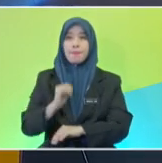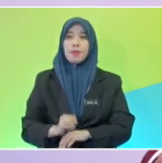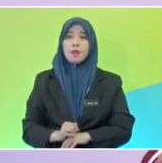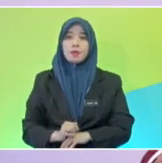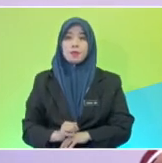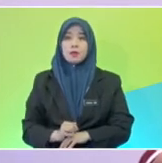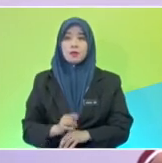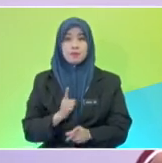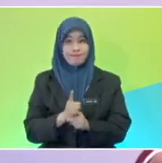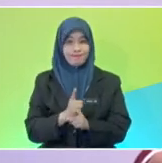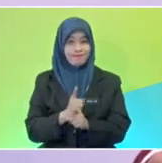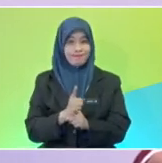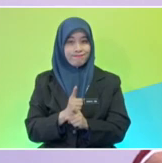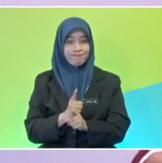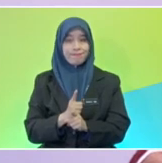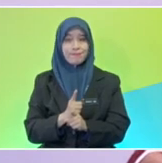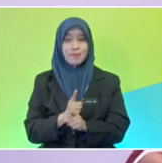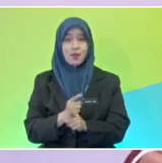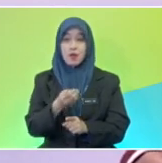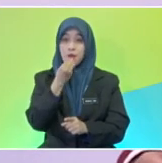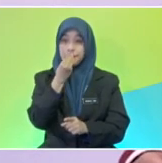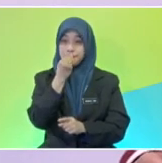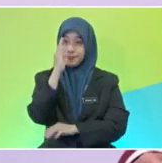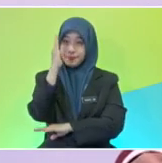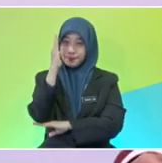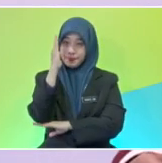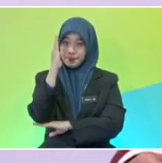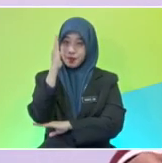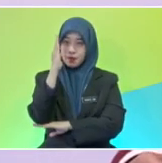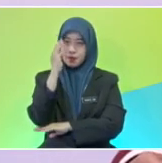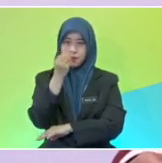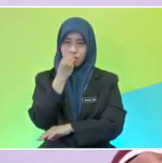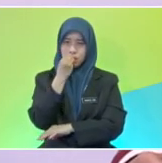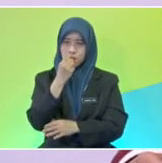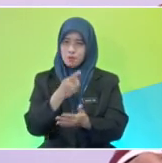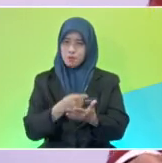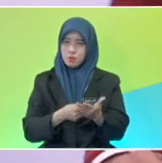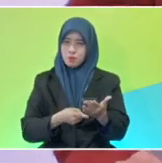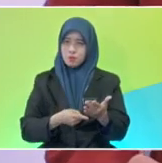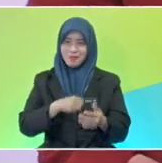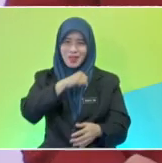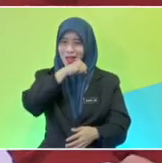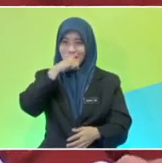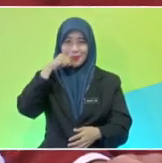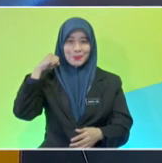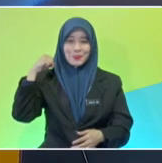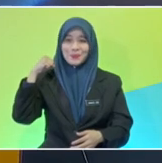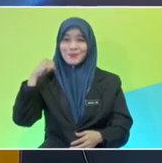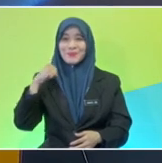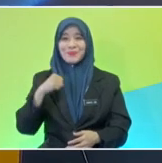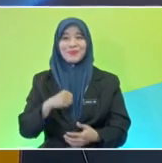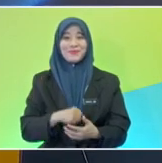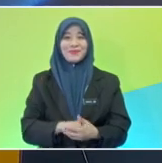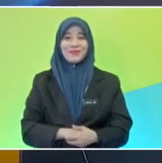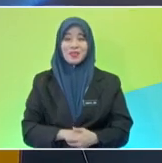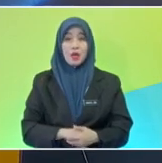Ya, betul. Makan tengah hari. Okey. Dia makan apa tu Akmal? Ayam penyet. Ayam penyet. Ya, cikgu.